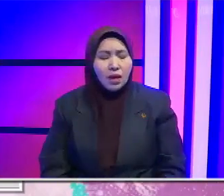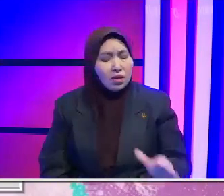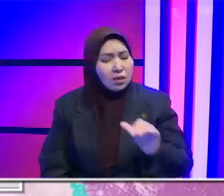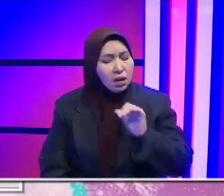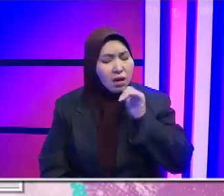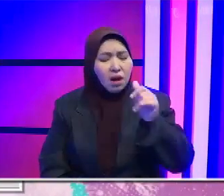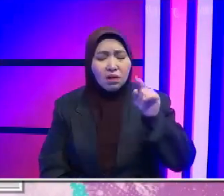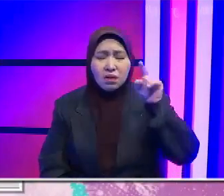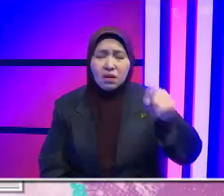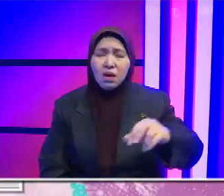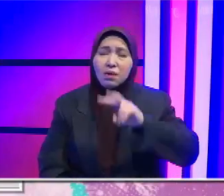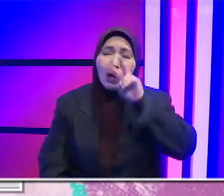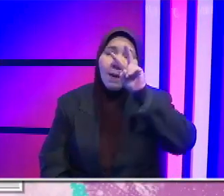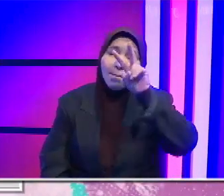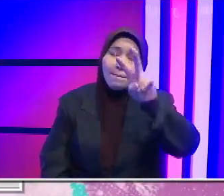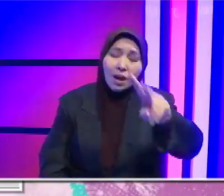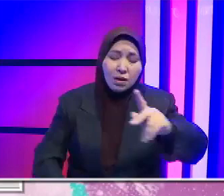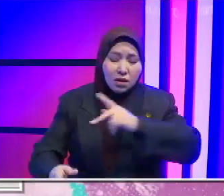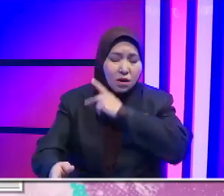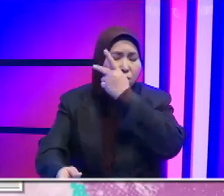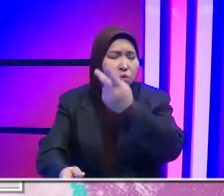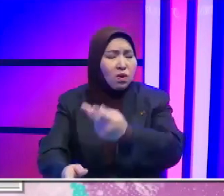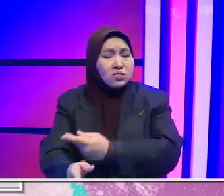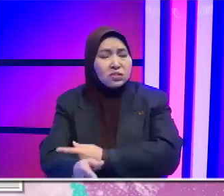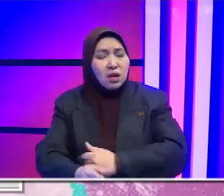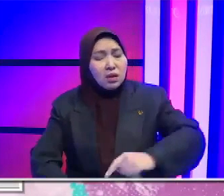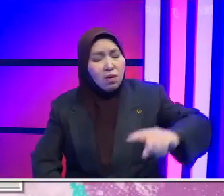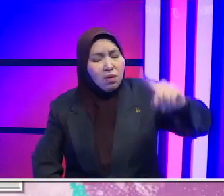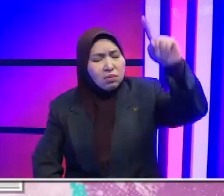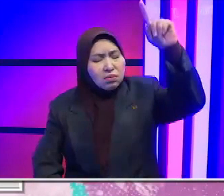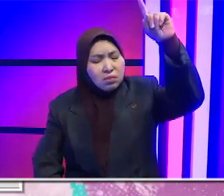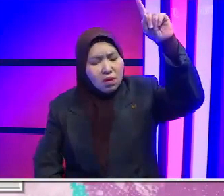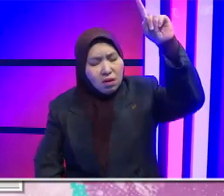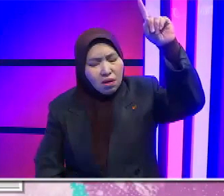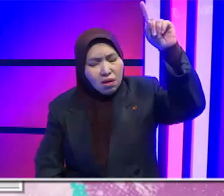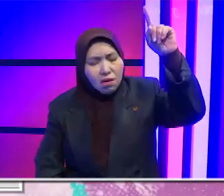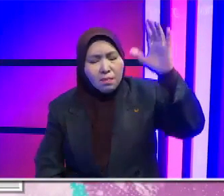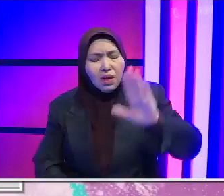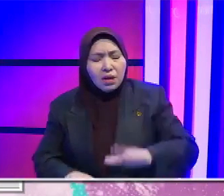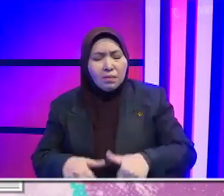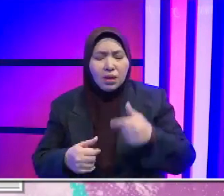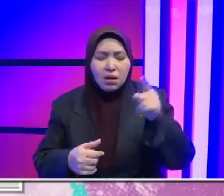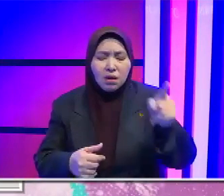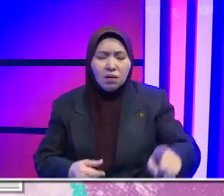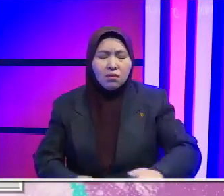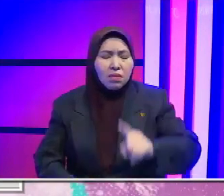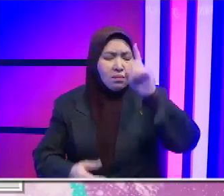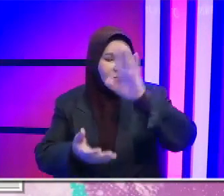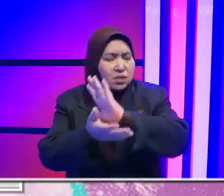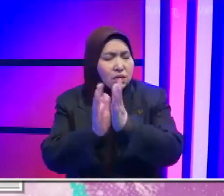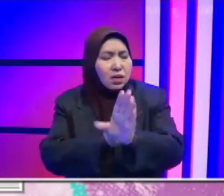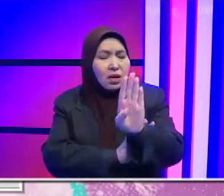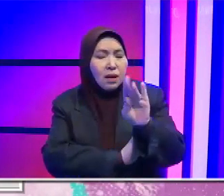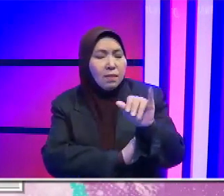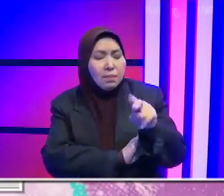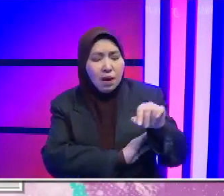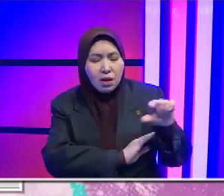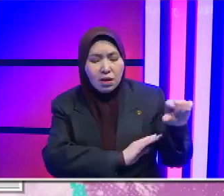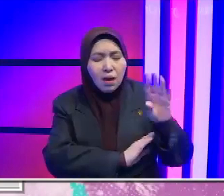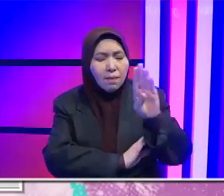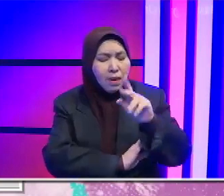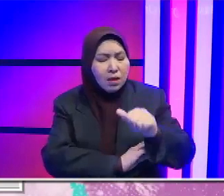ألم تر إلى ربك كيف مد الظل ولو